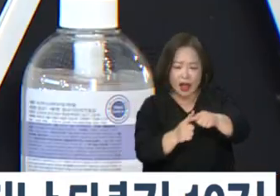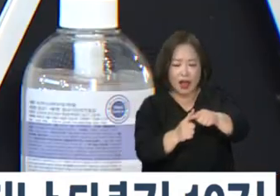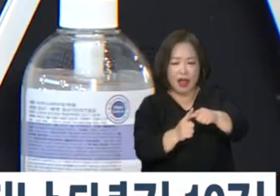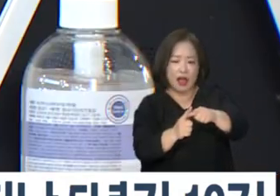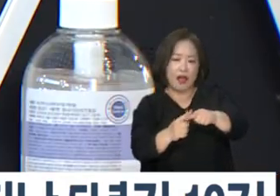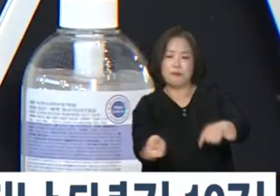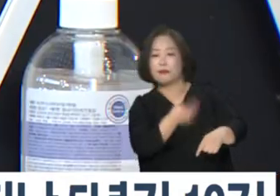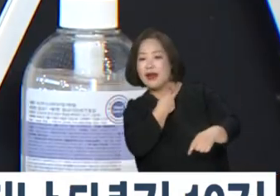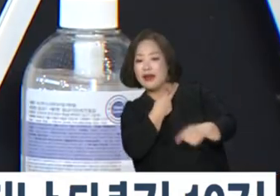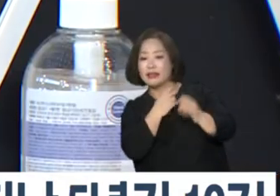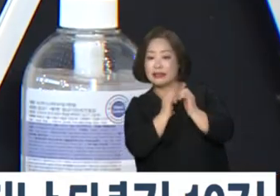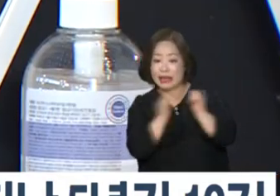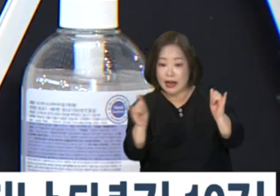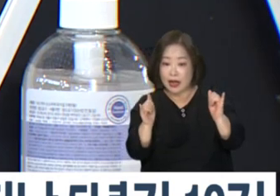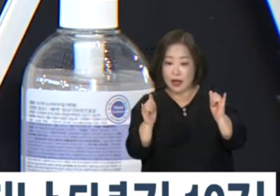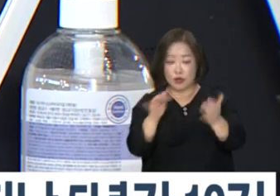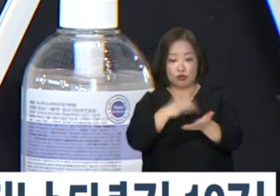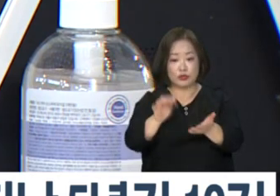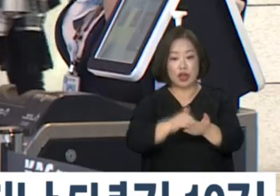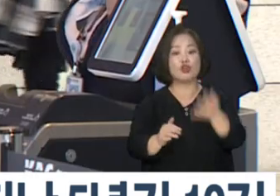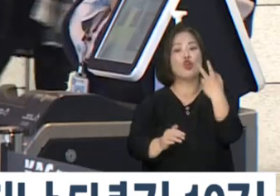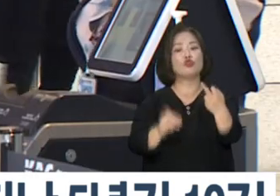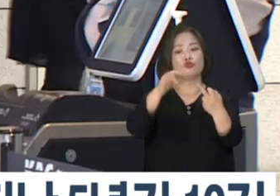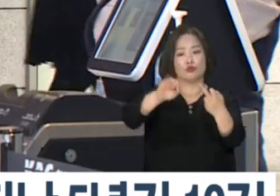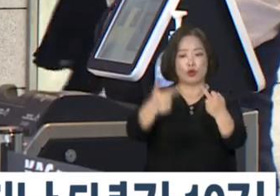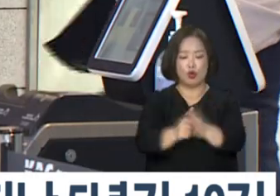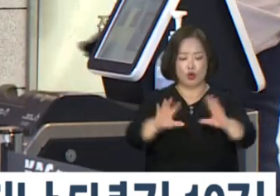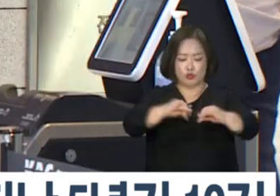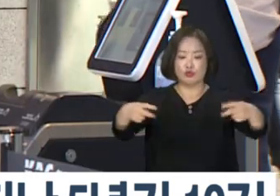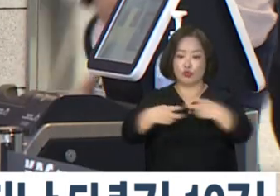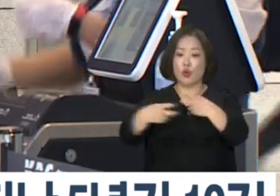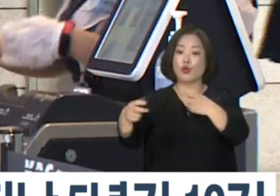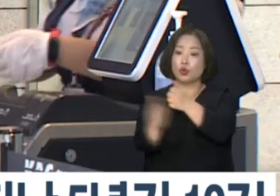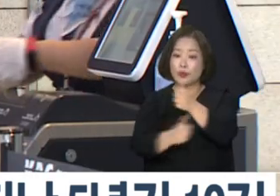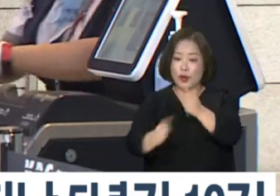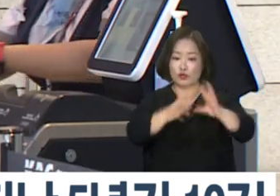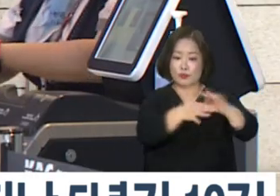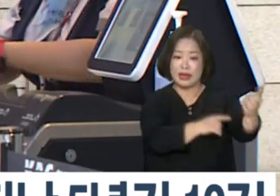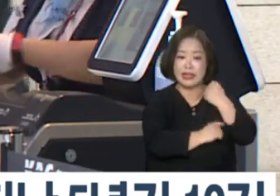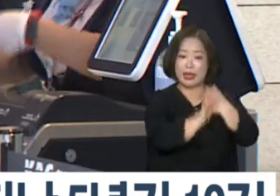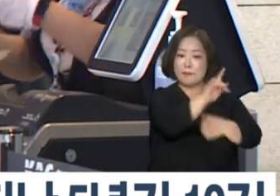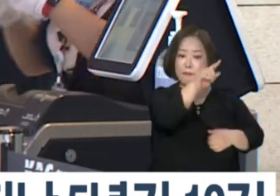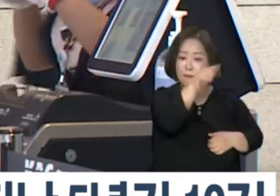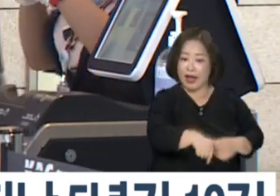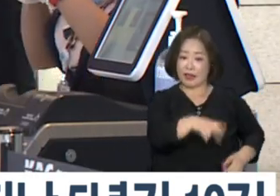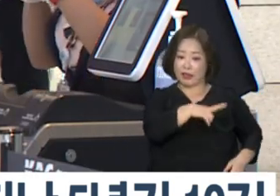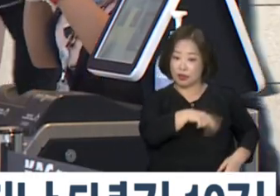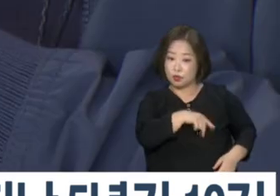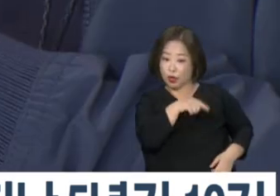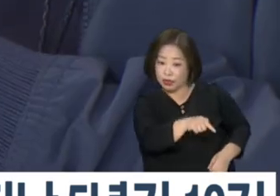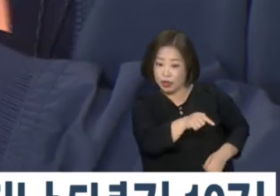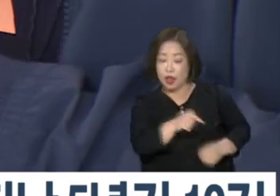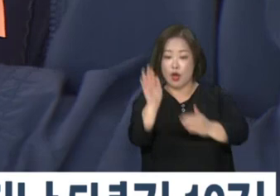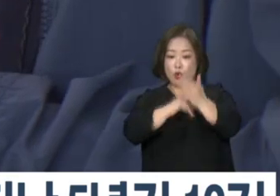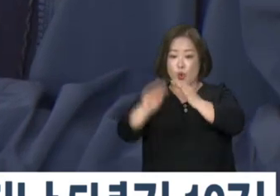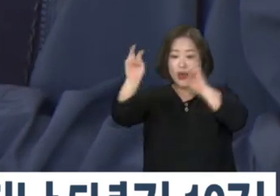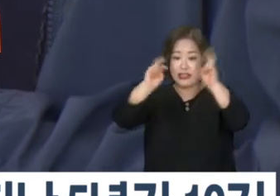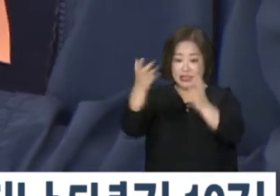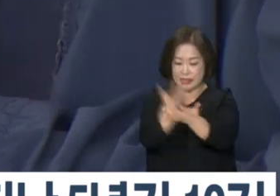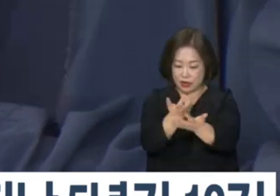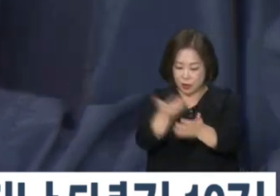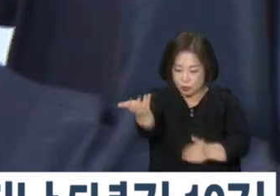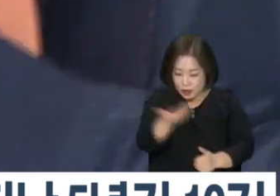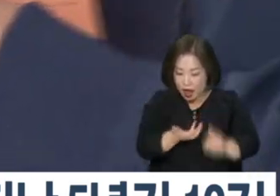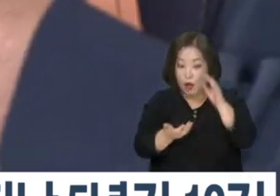달하는 것으로 나타났습니다 국회 국토교통위원회 소속 국민의 힘 박정하 의원실이 공사로부터 제출받은